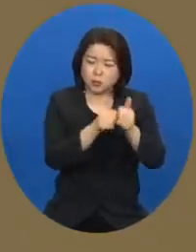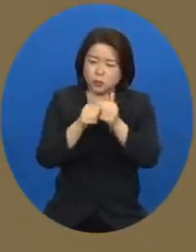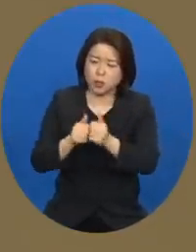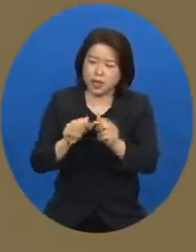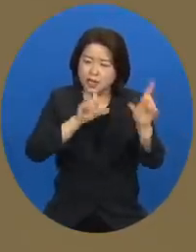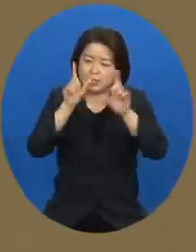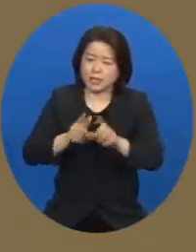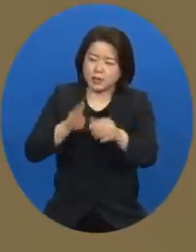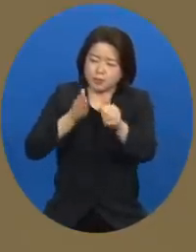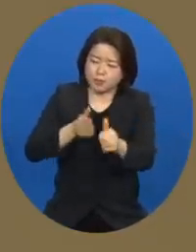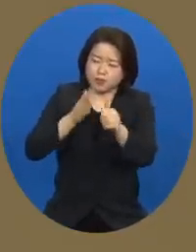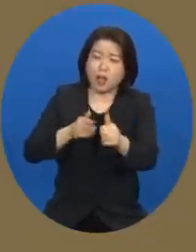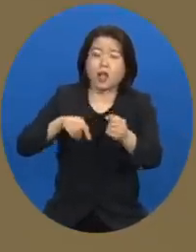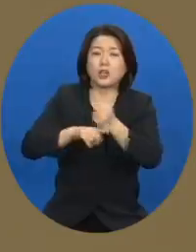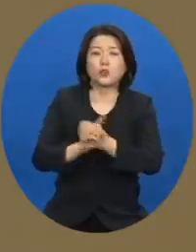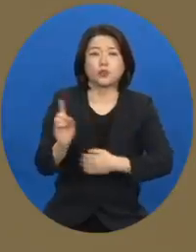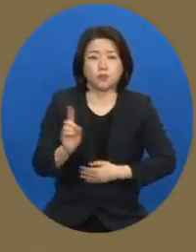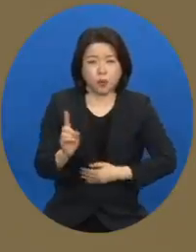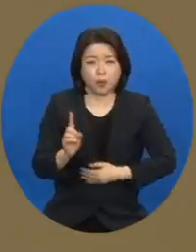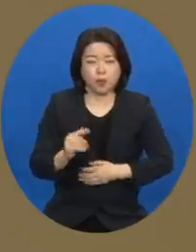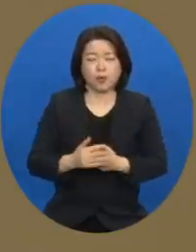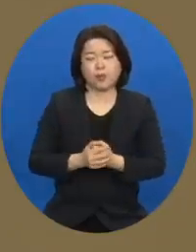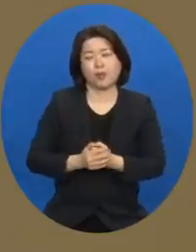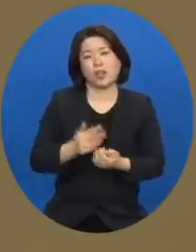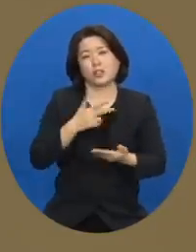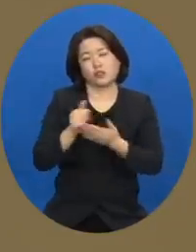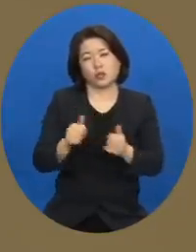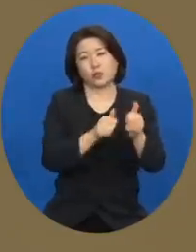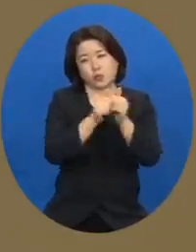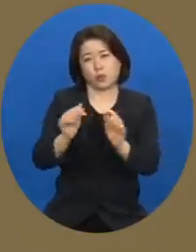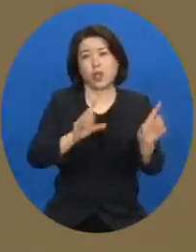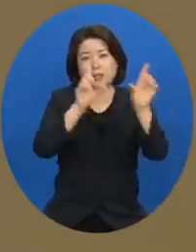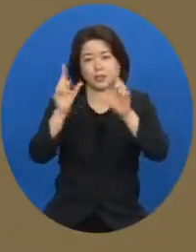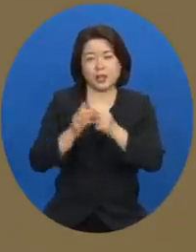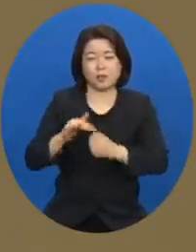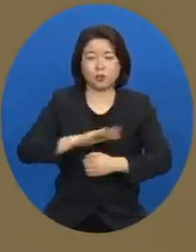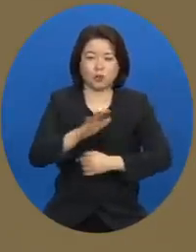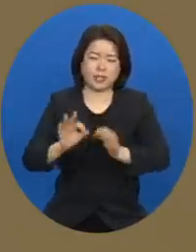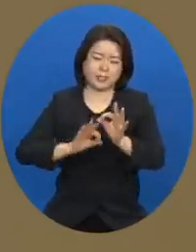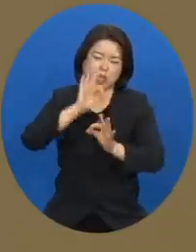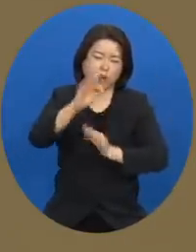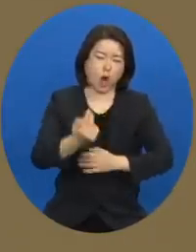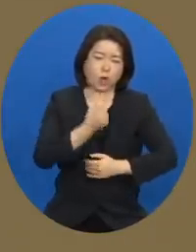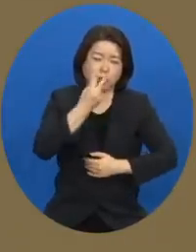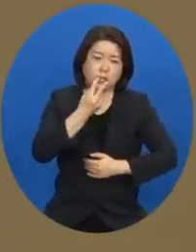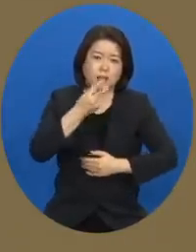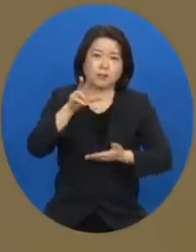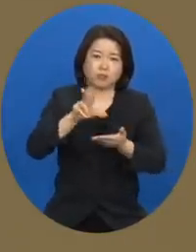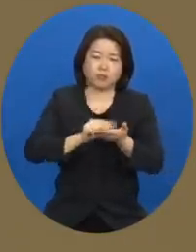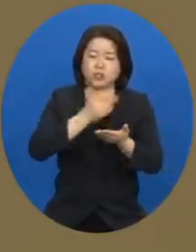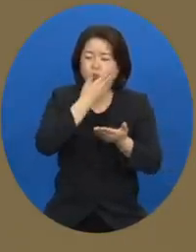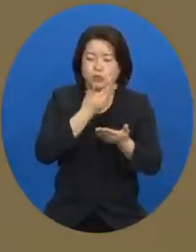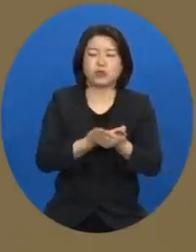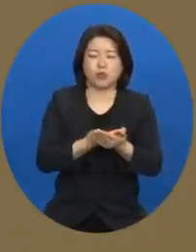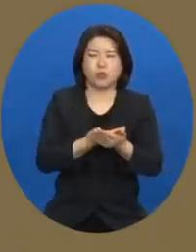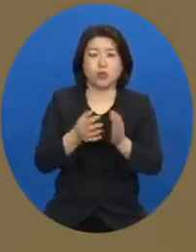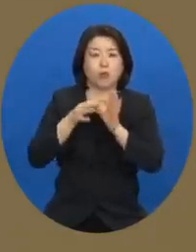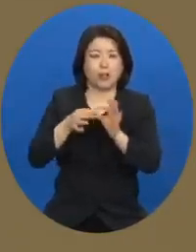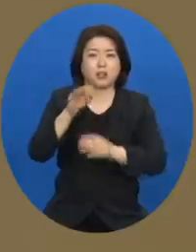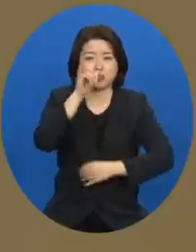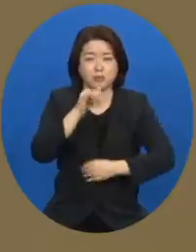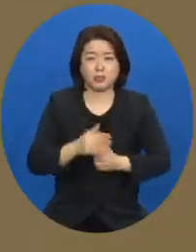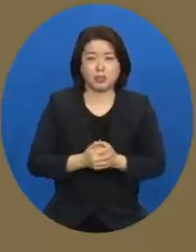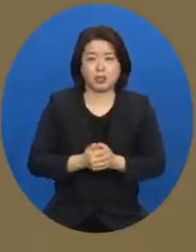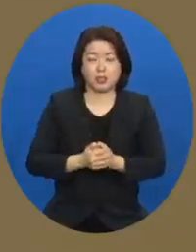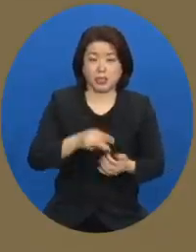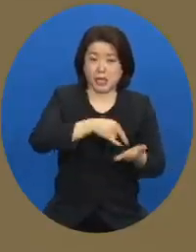이유는 주님과 동행하는 삶은 우리의 영생의 문제와 관련이 있기 때문에 그렇습니다.